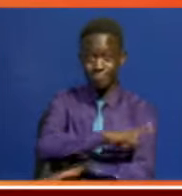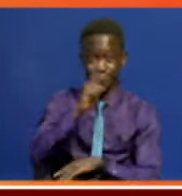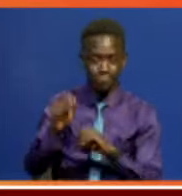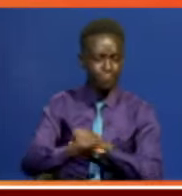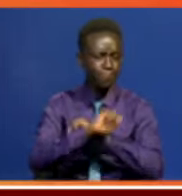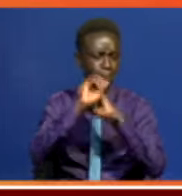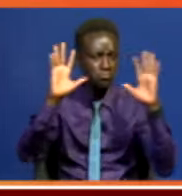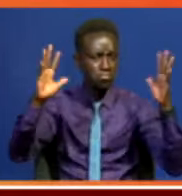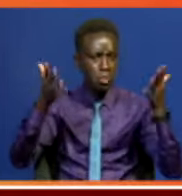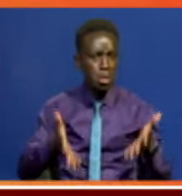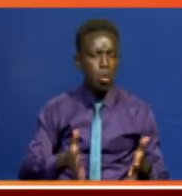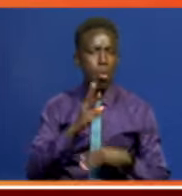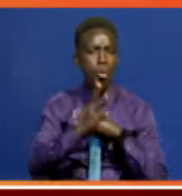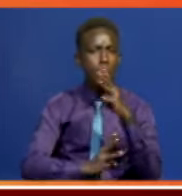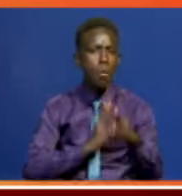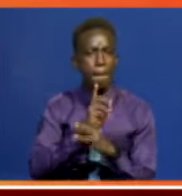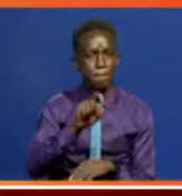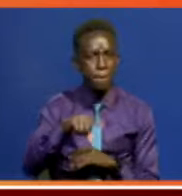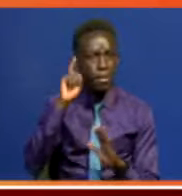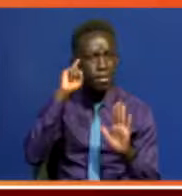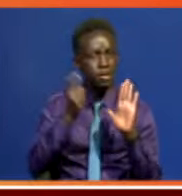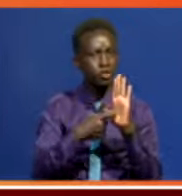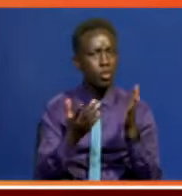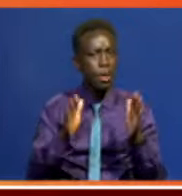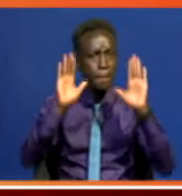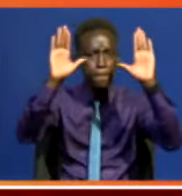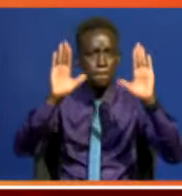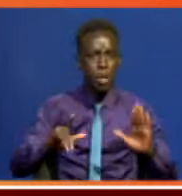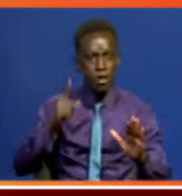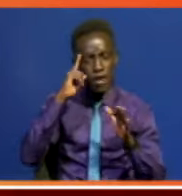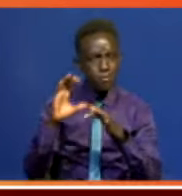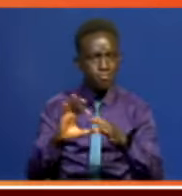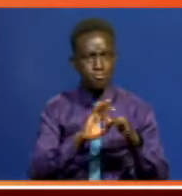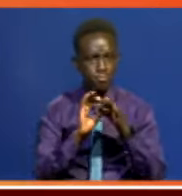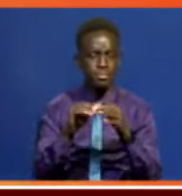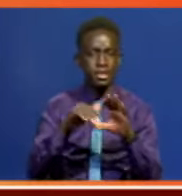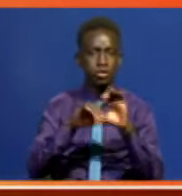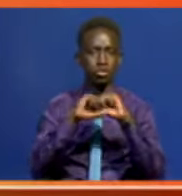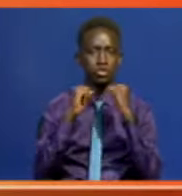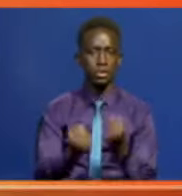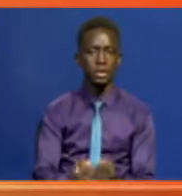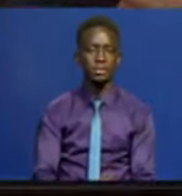kote duniani kutambua umuhimu wa ushirikishwaji na utangamano katika jamii.